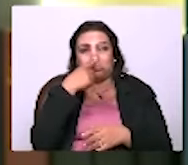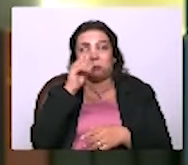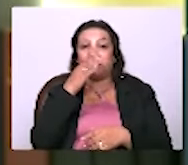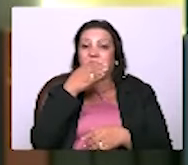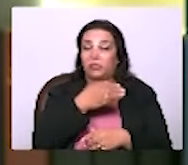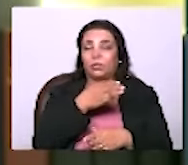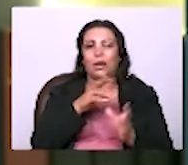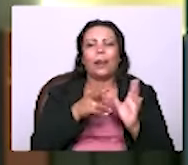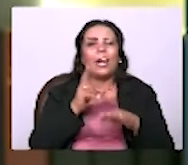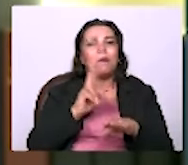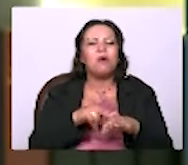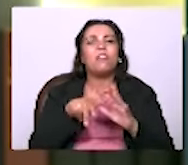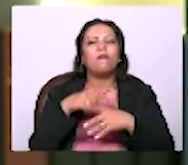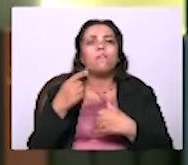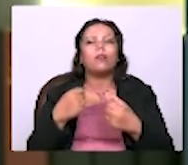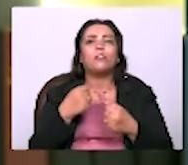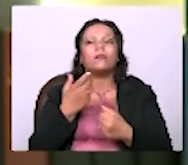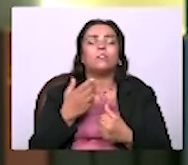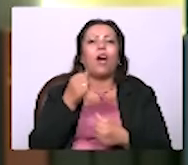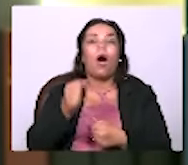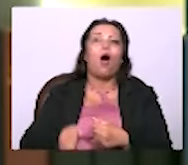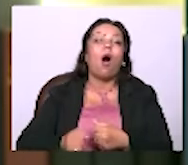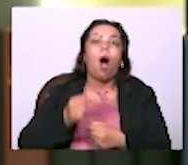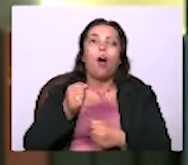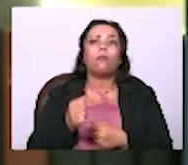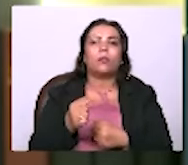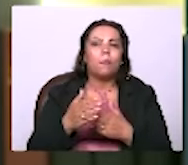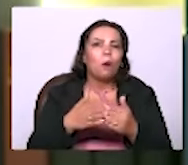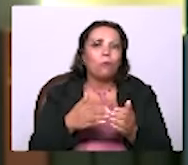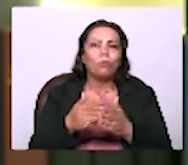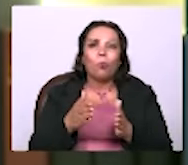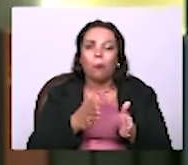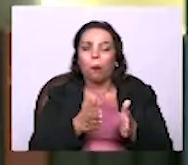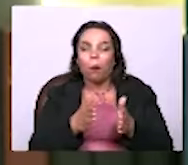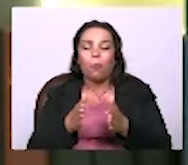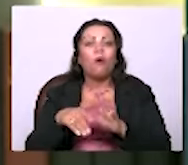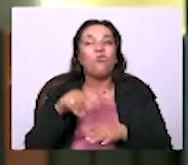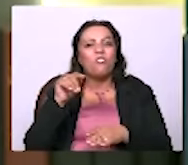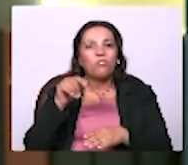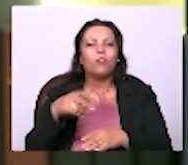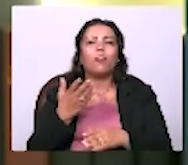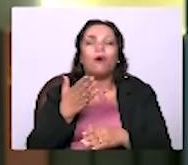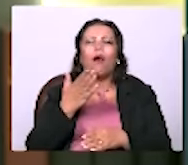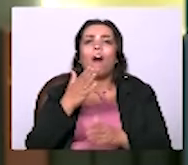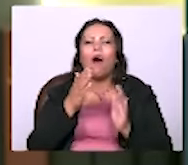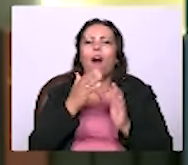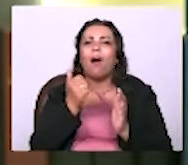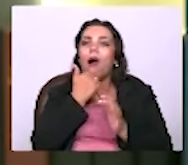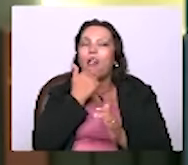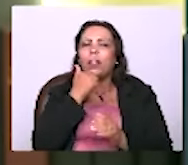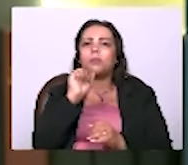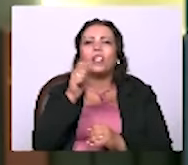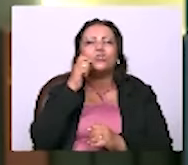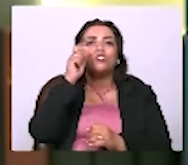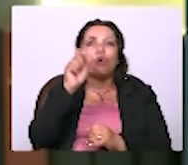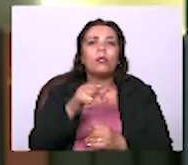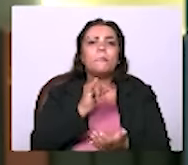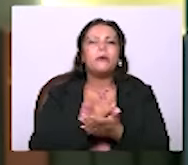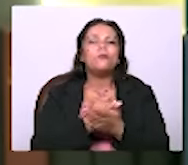القياده لكن طبعا حوادث القطارات لها يعني مسلك اخر هي ايضا ممكن تكون خطا السائق وممكن